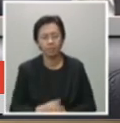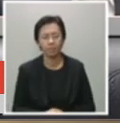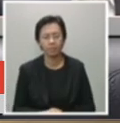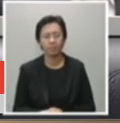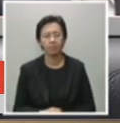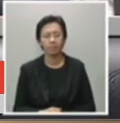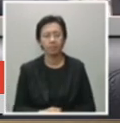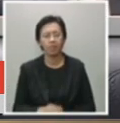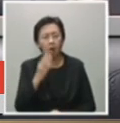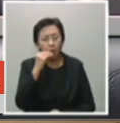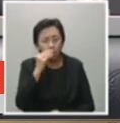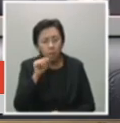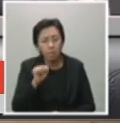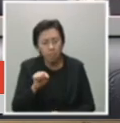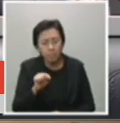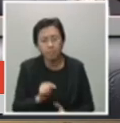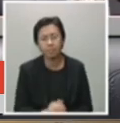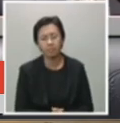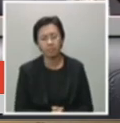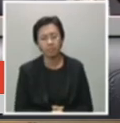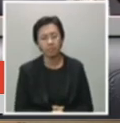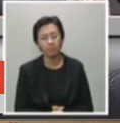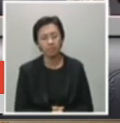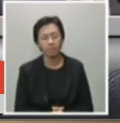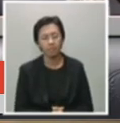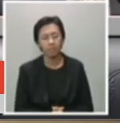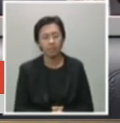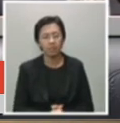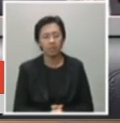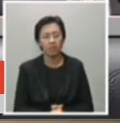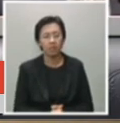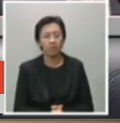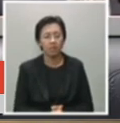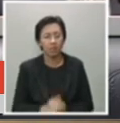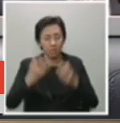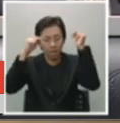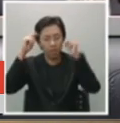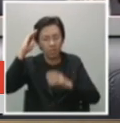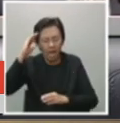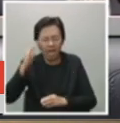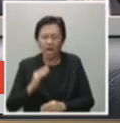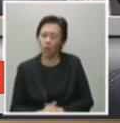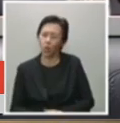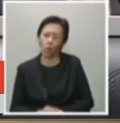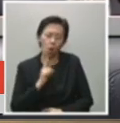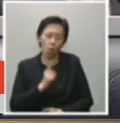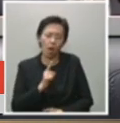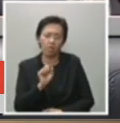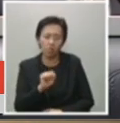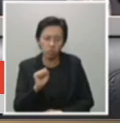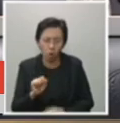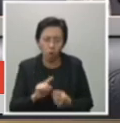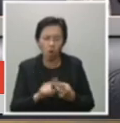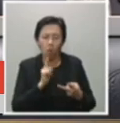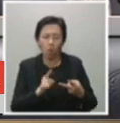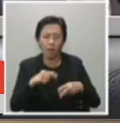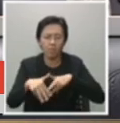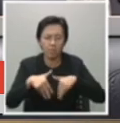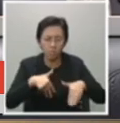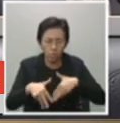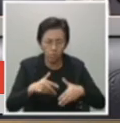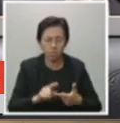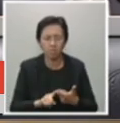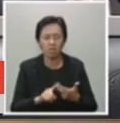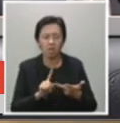วเช่นนี้ของพลเอกประยุทธ์จันทร์โอชาก็คือการที่ดูถูกสภาผู้แทนราษฎรดูถูกพี่น้องประชาชน